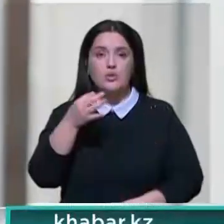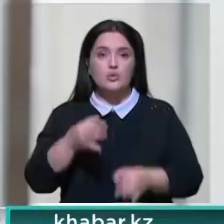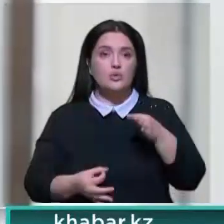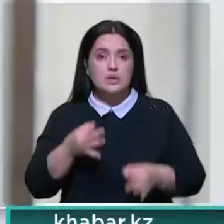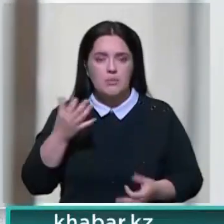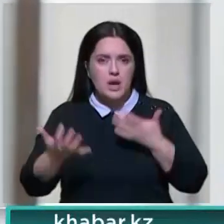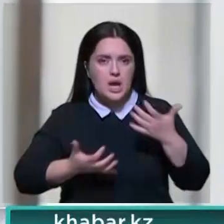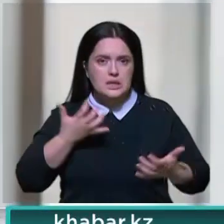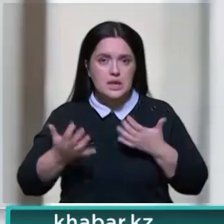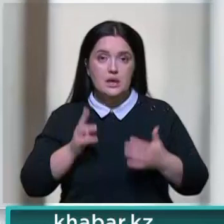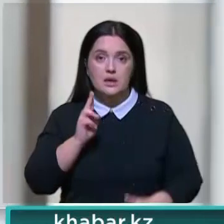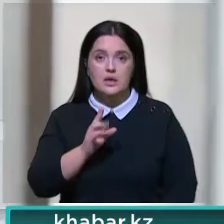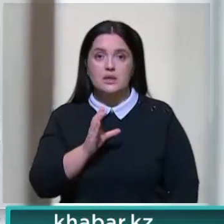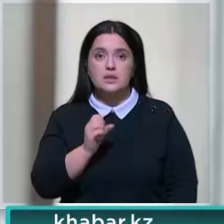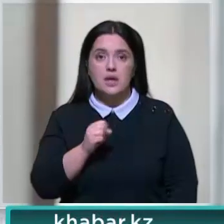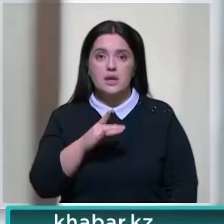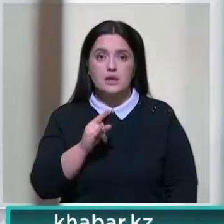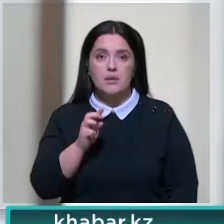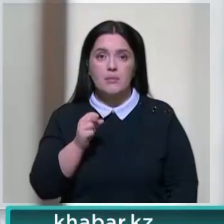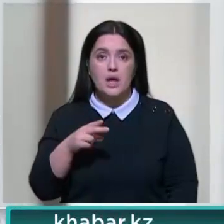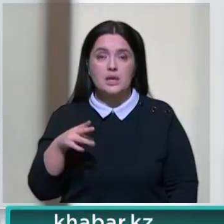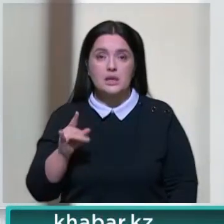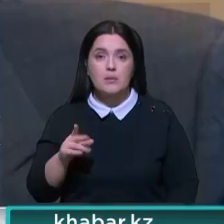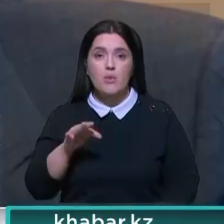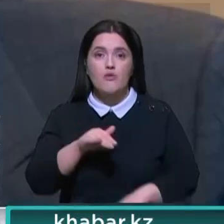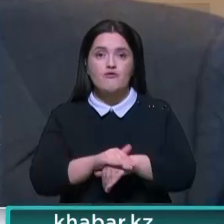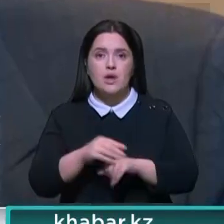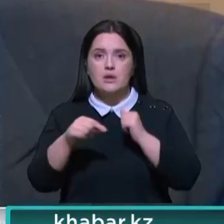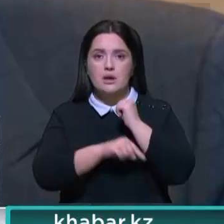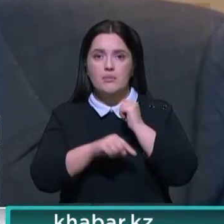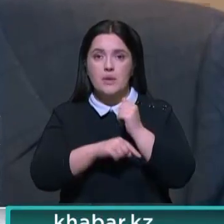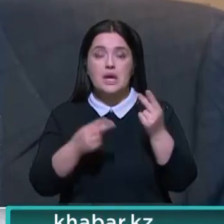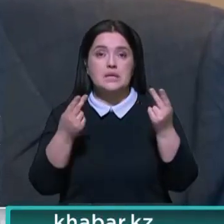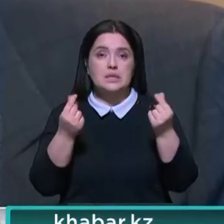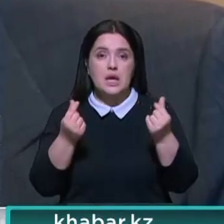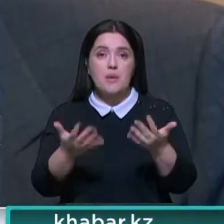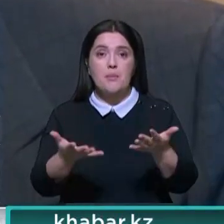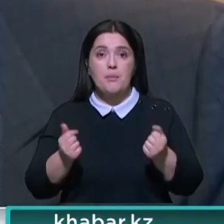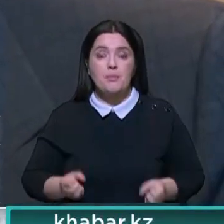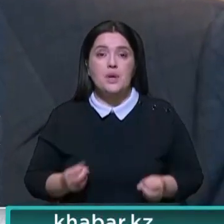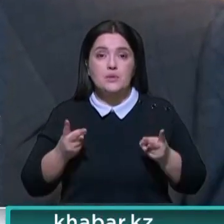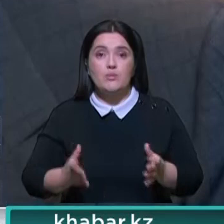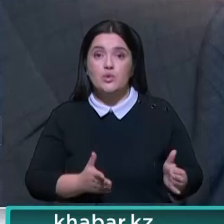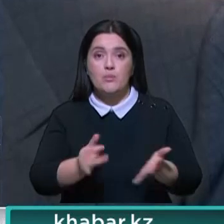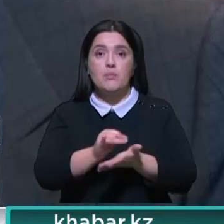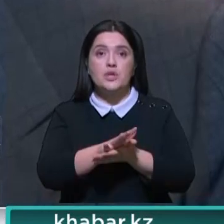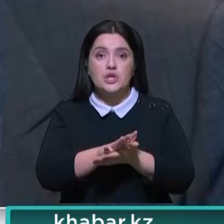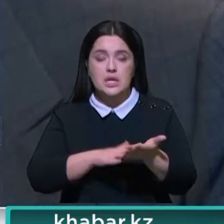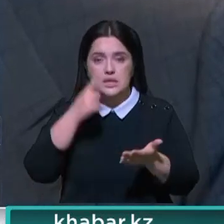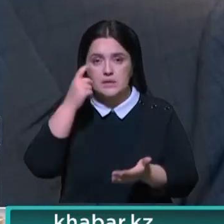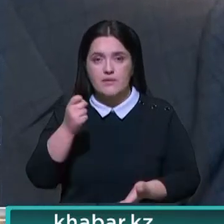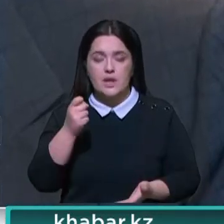судебное расследование в отношении Хайрата асата балды и других лиц по фактам отмывания денег и имущества полученных преступным путем